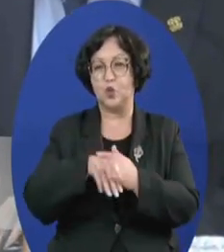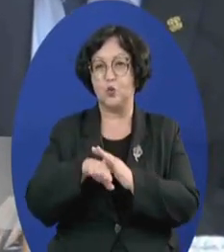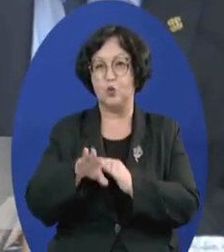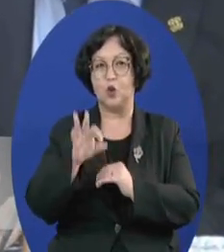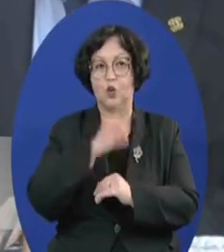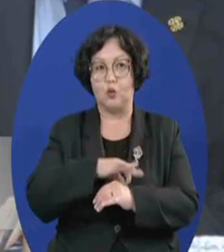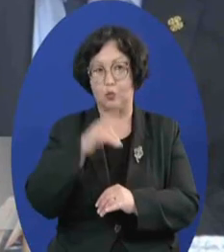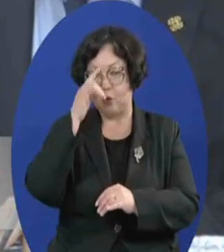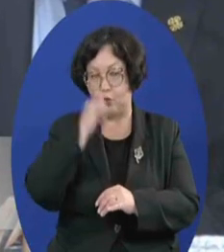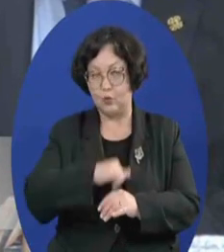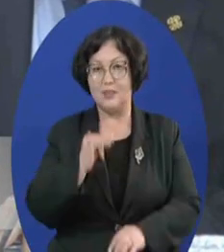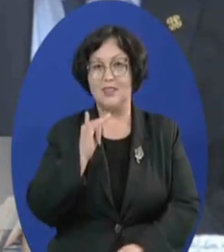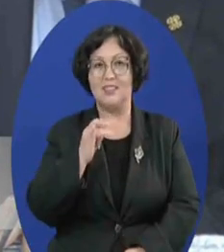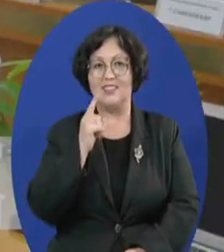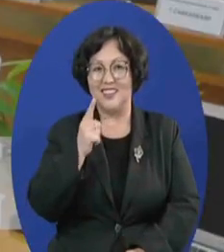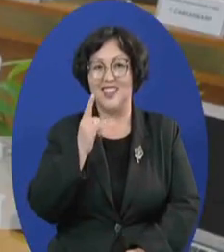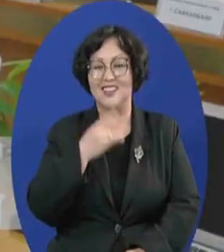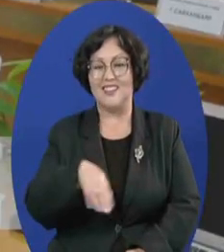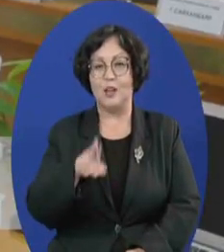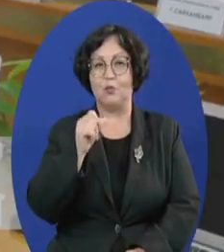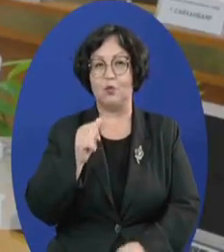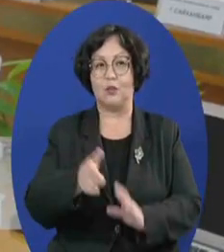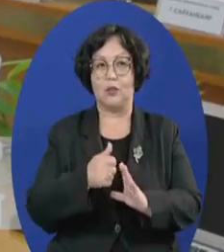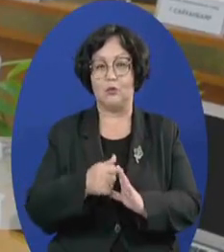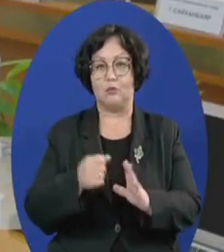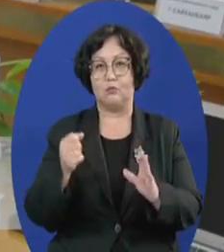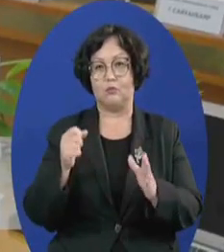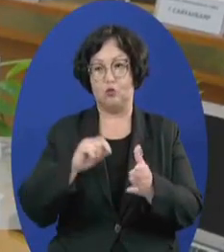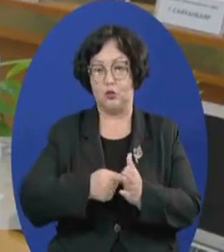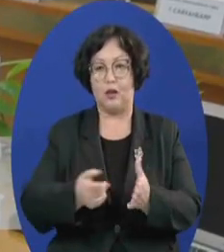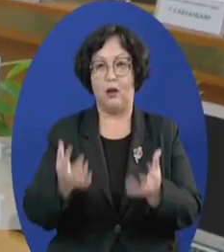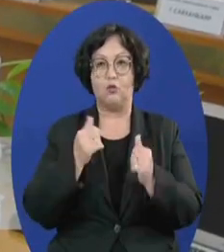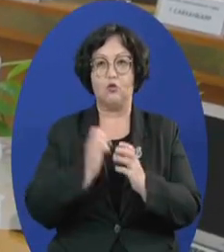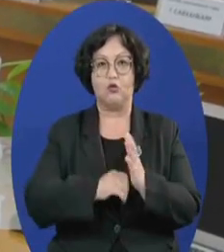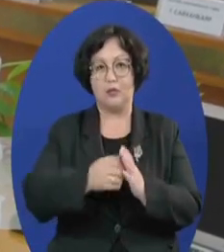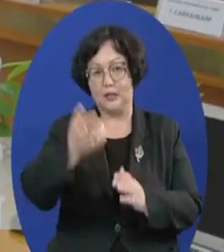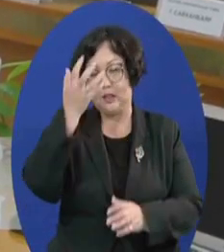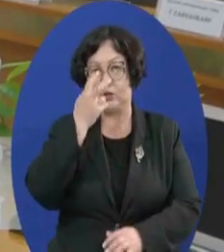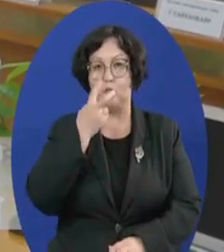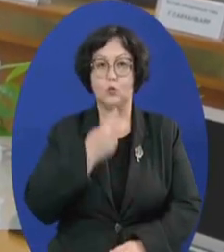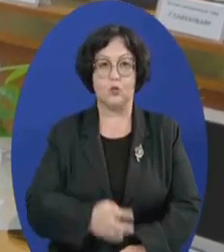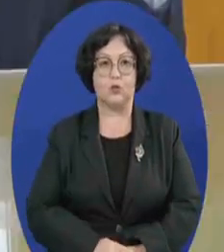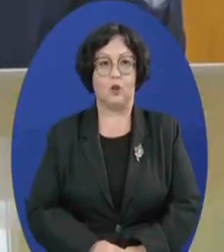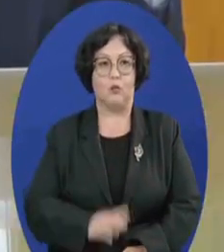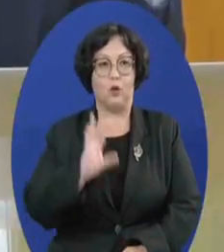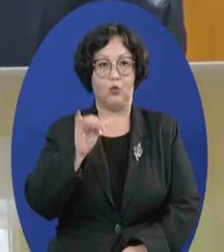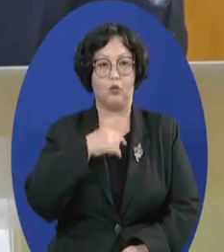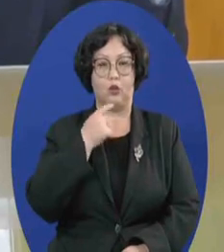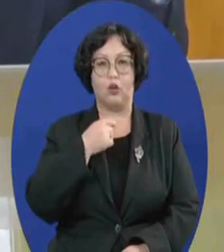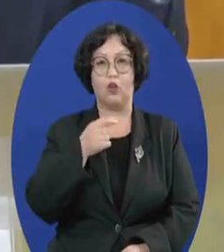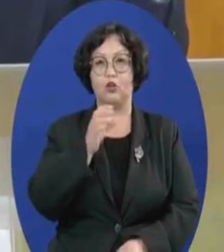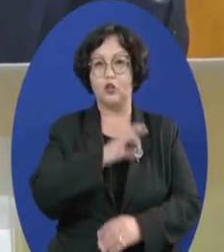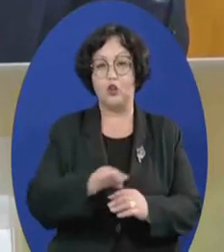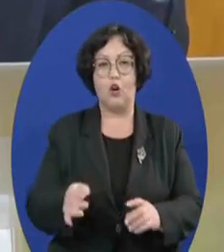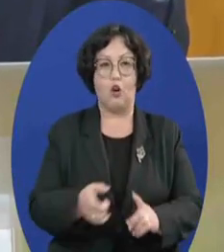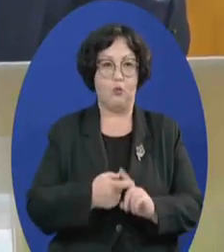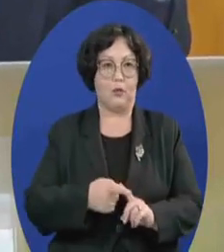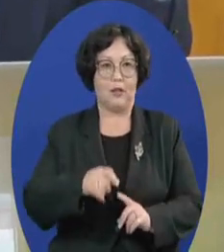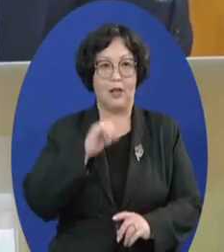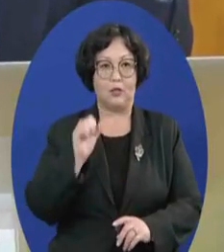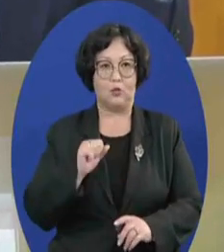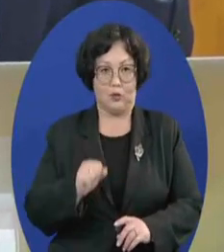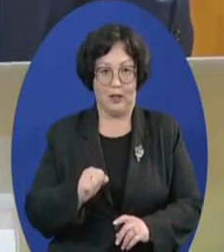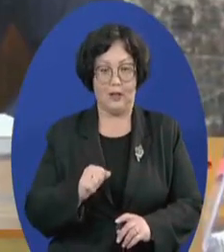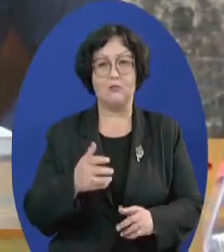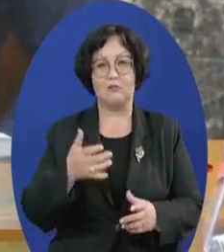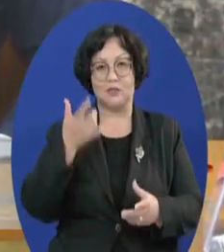тал 1.80 төгрөгийн татварыг суутган авах ёстой гэж засгийн газар үзэж байгаа юм. За оюут толгой төсөлтөд холбогдох асуудлаар